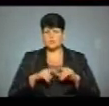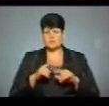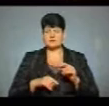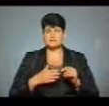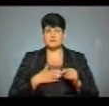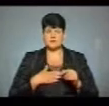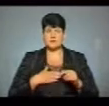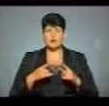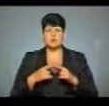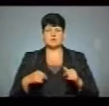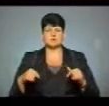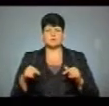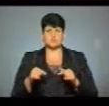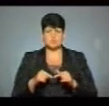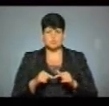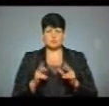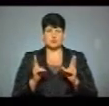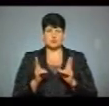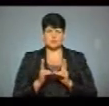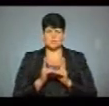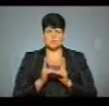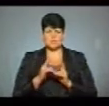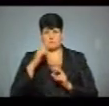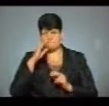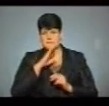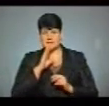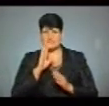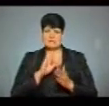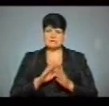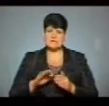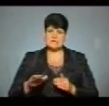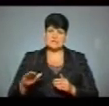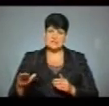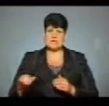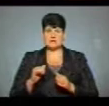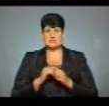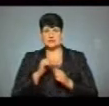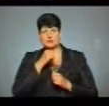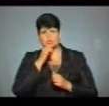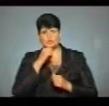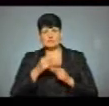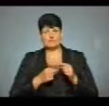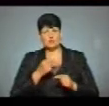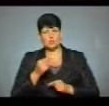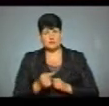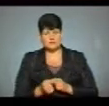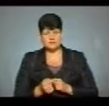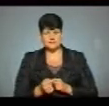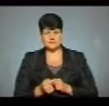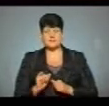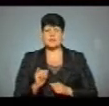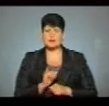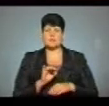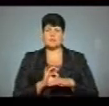ми організуємо зустріч батьків, дітей, часто дідусів і внуків. І